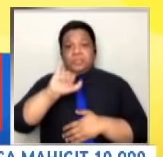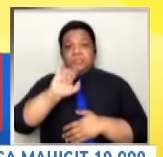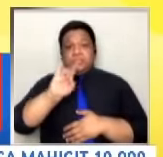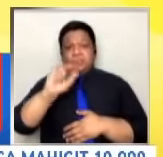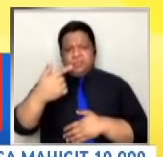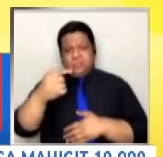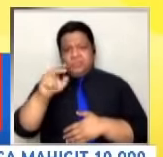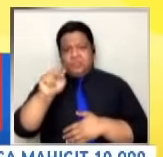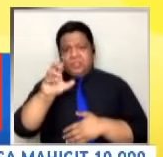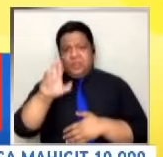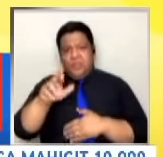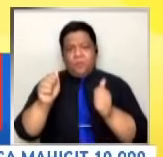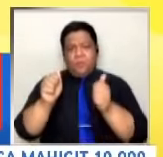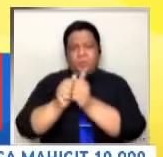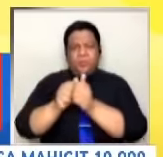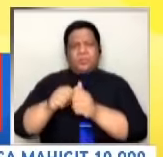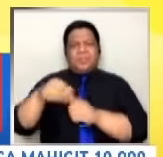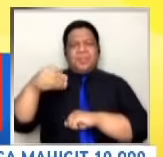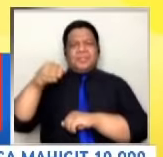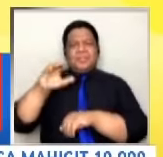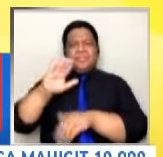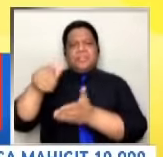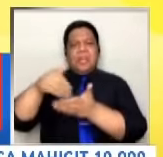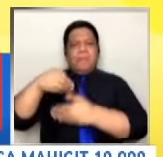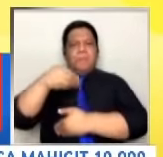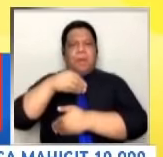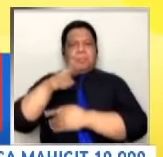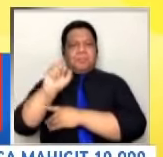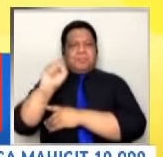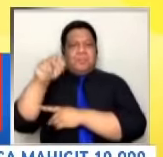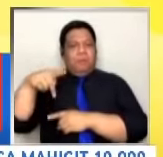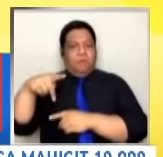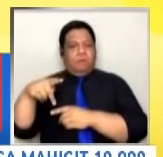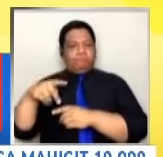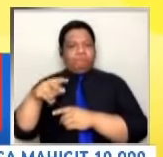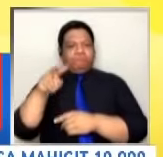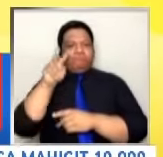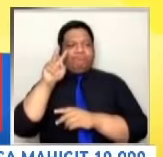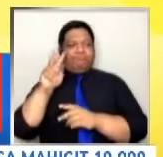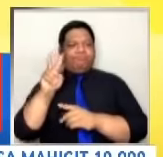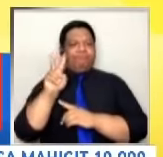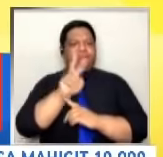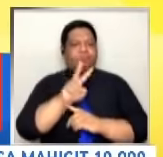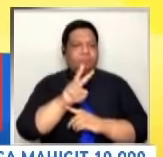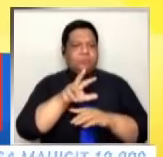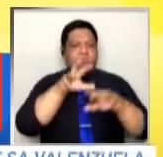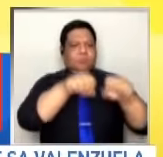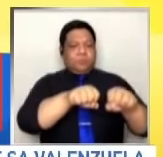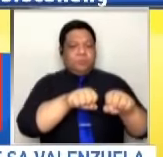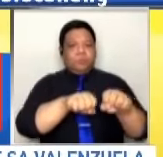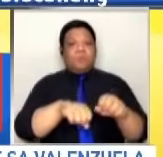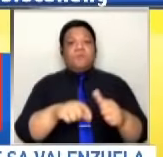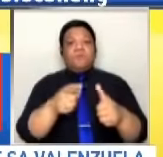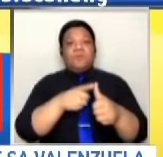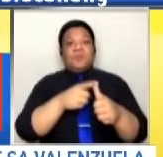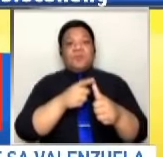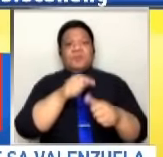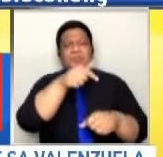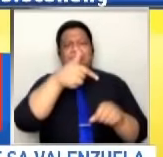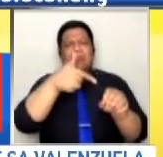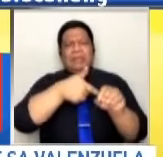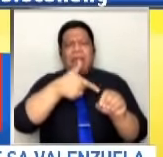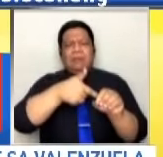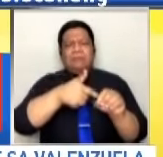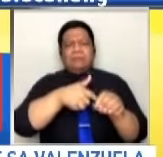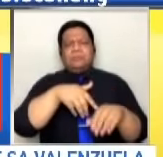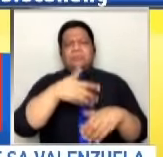kinatawan ng Bangko Sentral ng Pilipinas sa dalawang magkahiwalay na operasyon. Unang inoperate ang gas station sa kahabaan ng C5